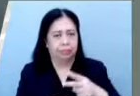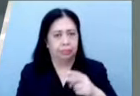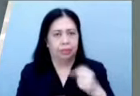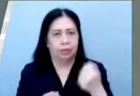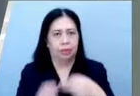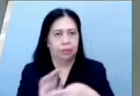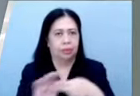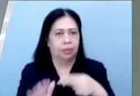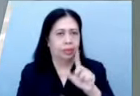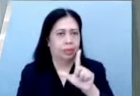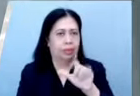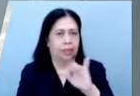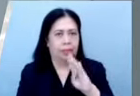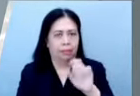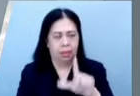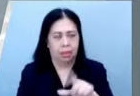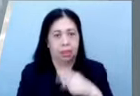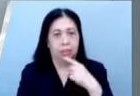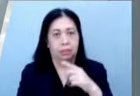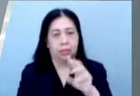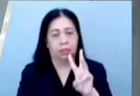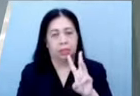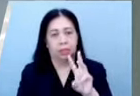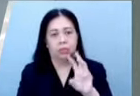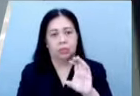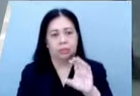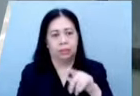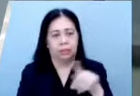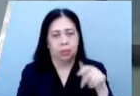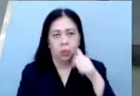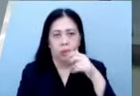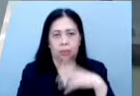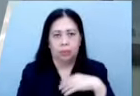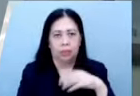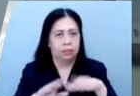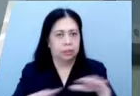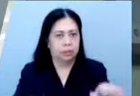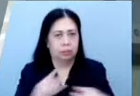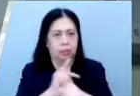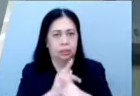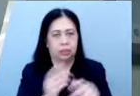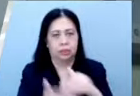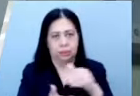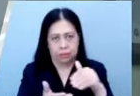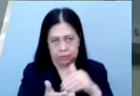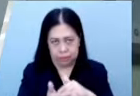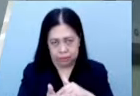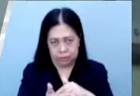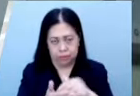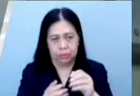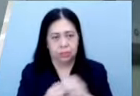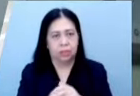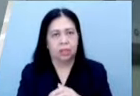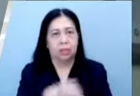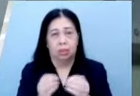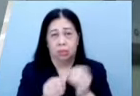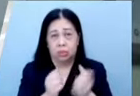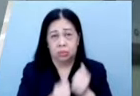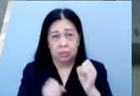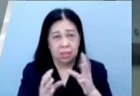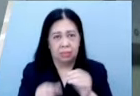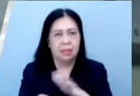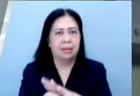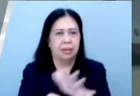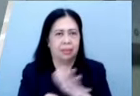Sa datos naman ng WCPC o Women and Children Protection Center ng PNP, rape ang pinakamaraming kaso noong